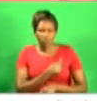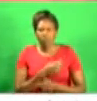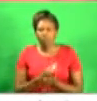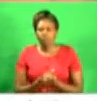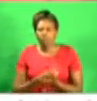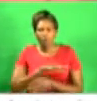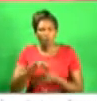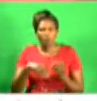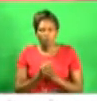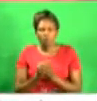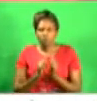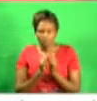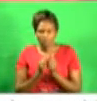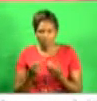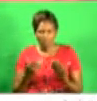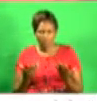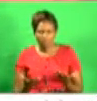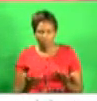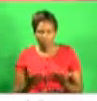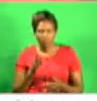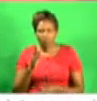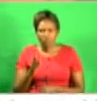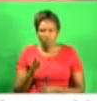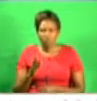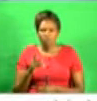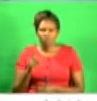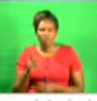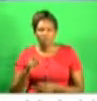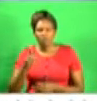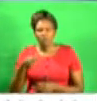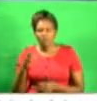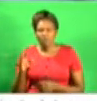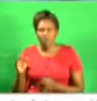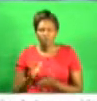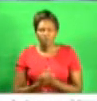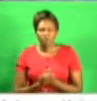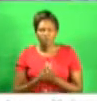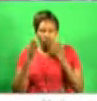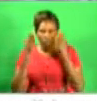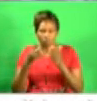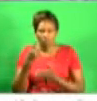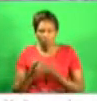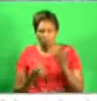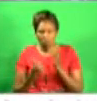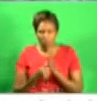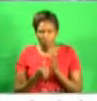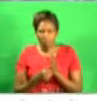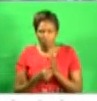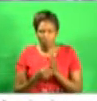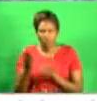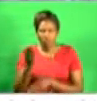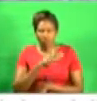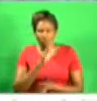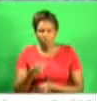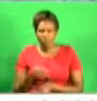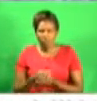kwa jumla zikajumuisha shilingi 41,700. I have also considered the circumstances under which the offenses were